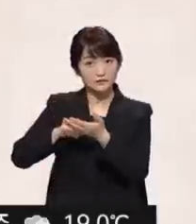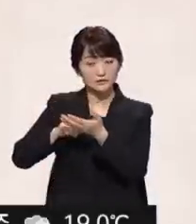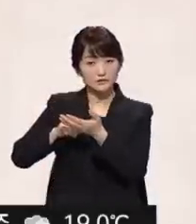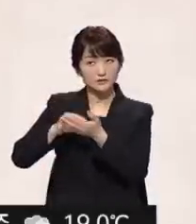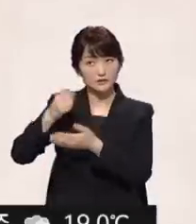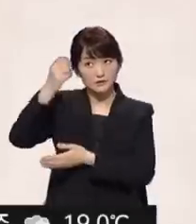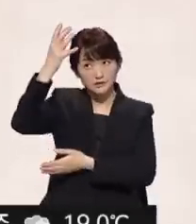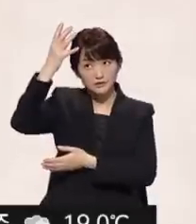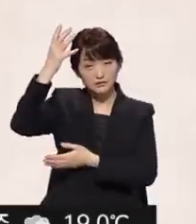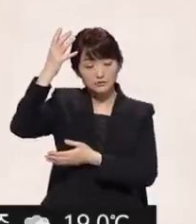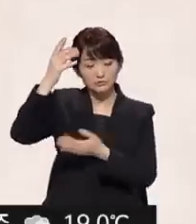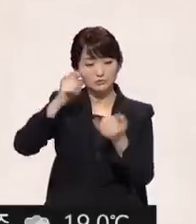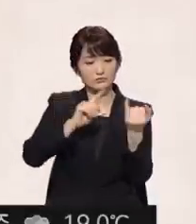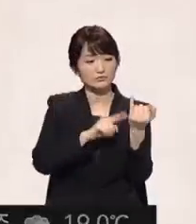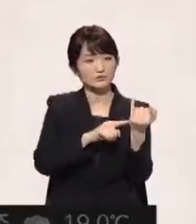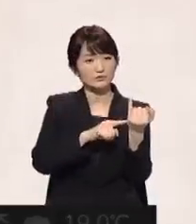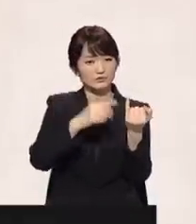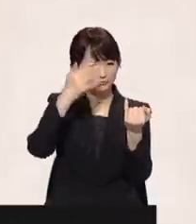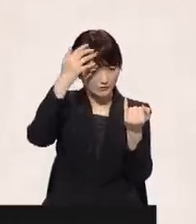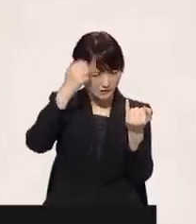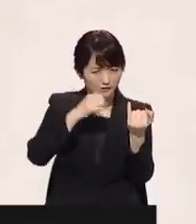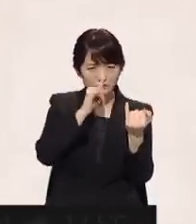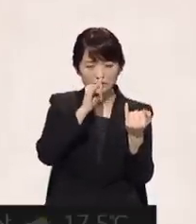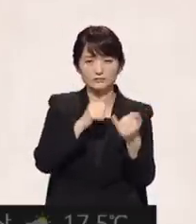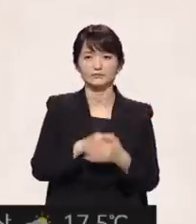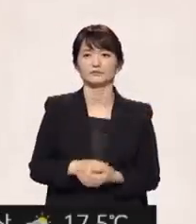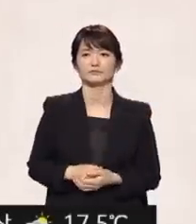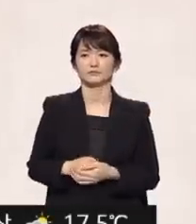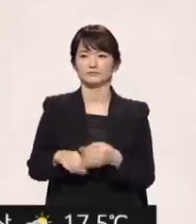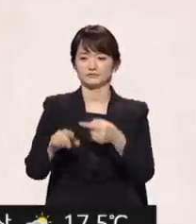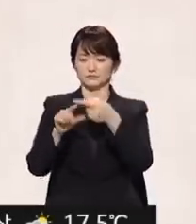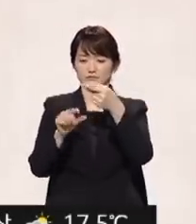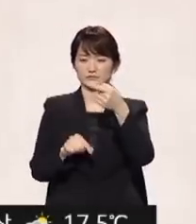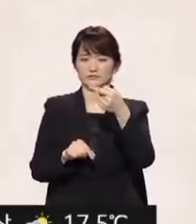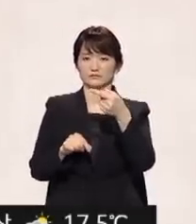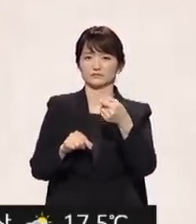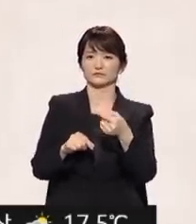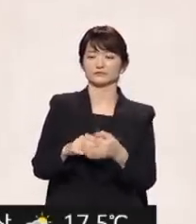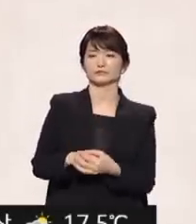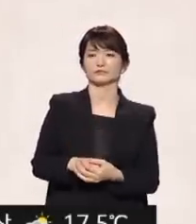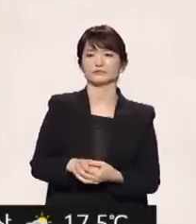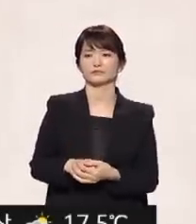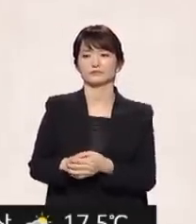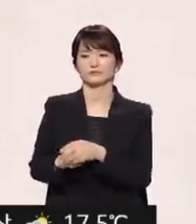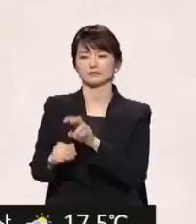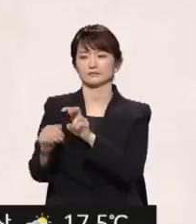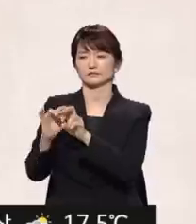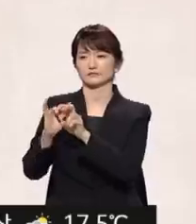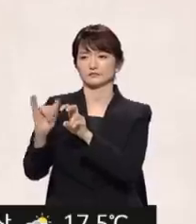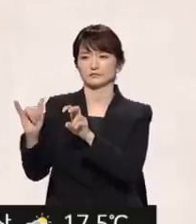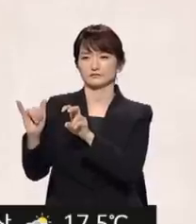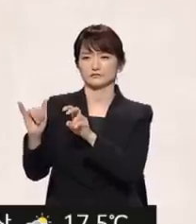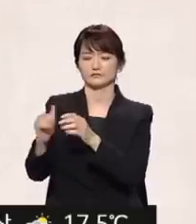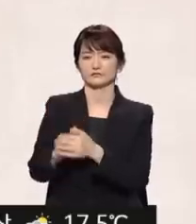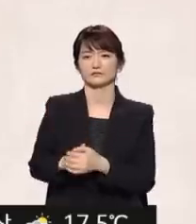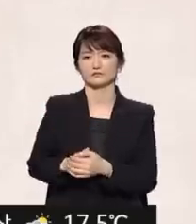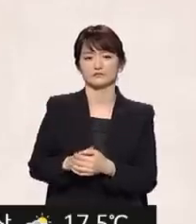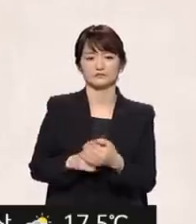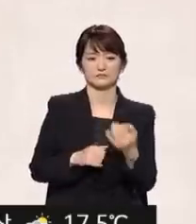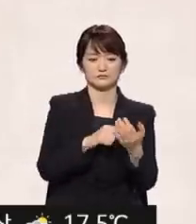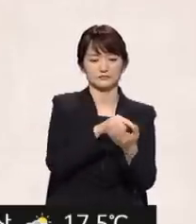때문에 저런 현상이 발생이 되는데. 1월 달에 이제 가해자 20명에게 이제 이 피해자가 DM을